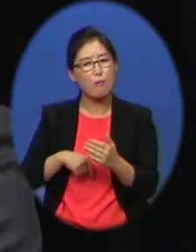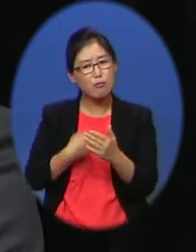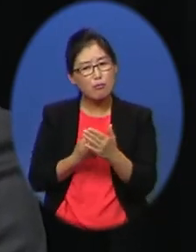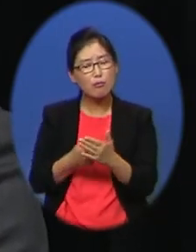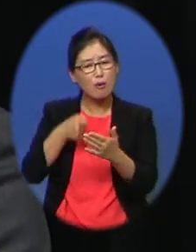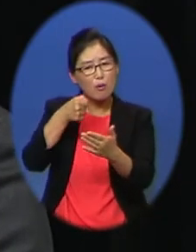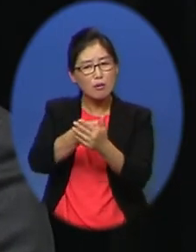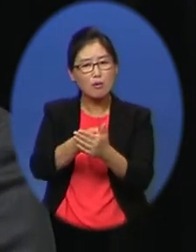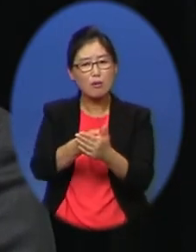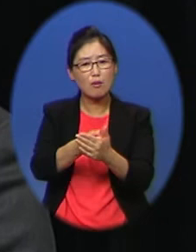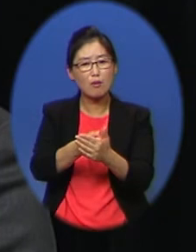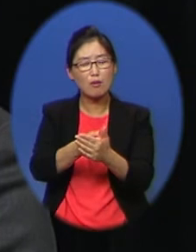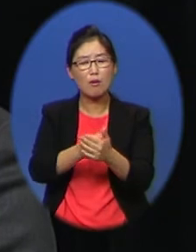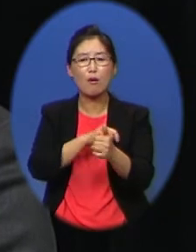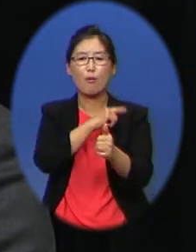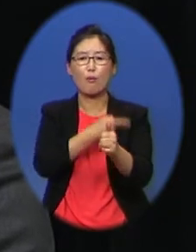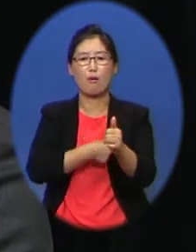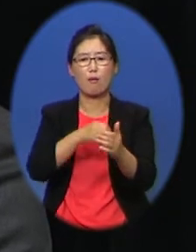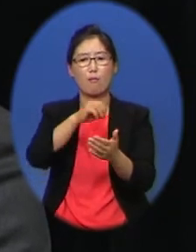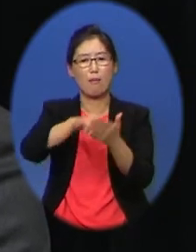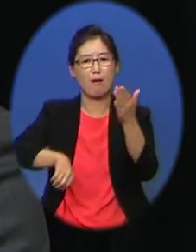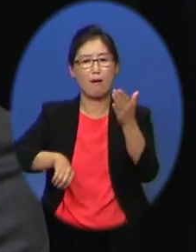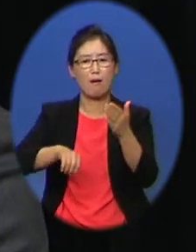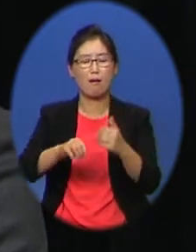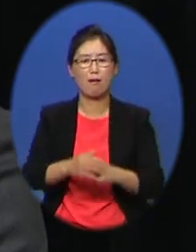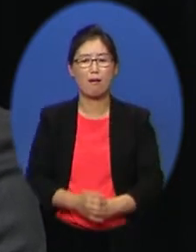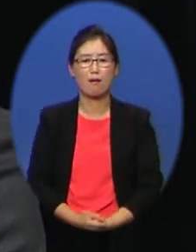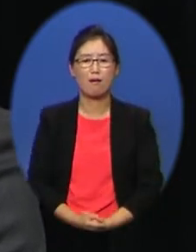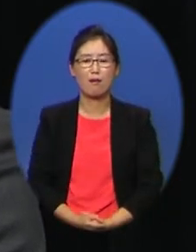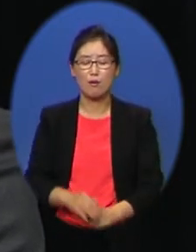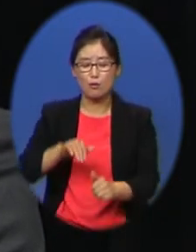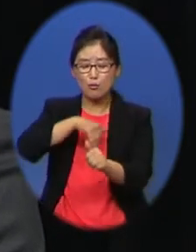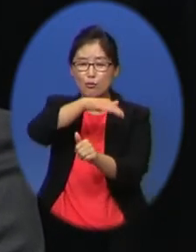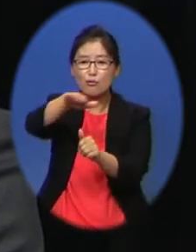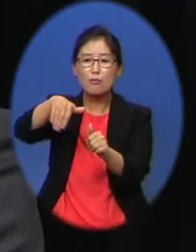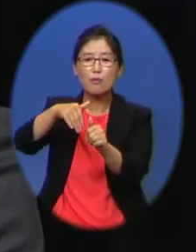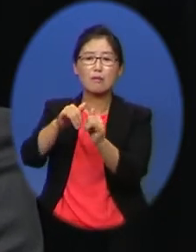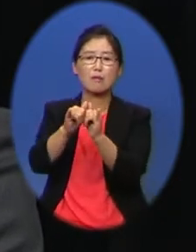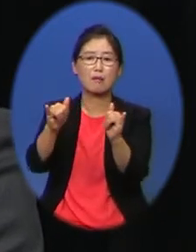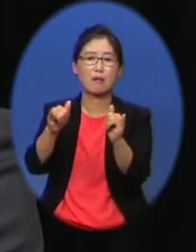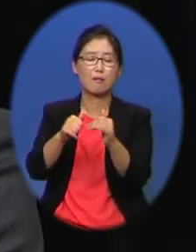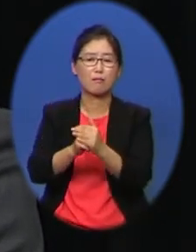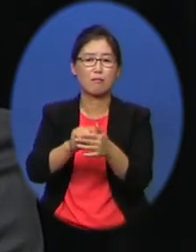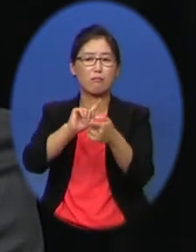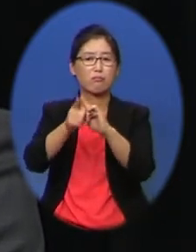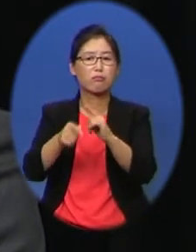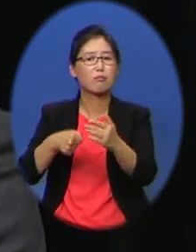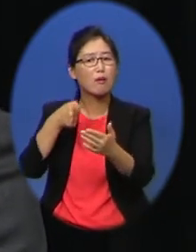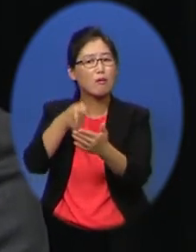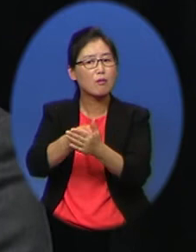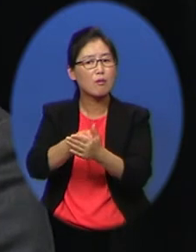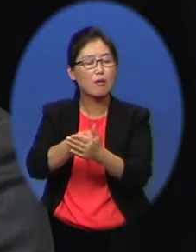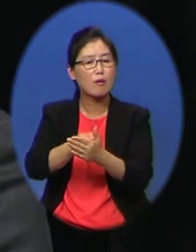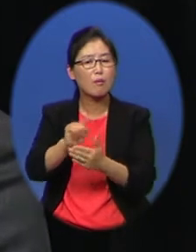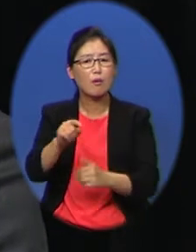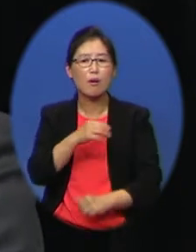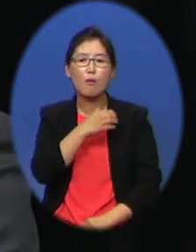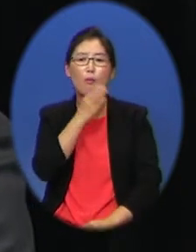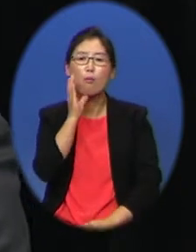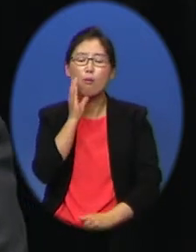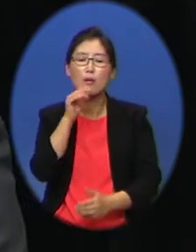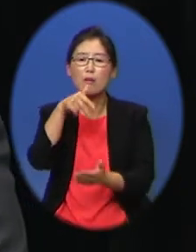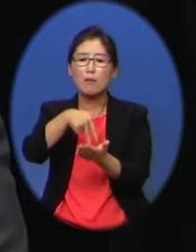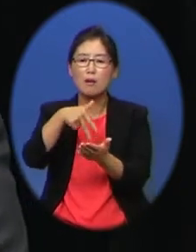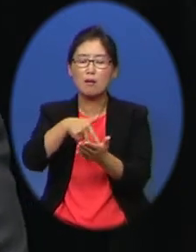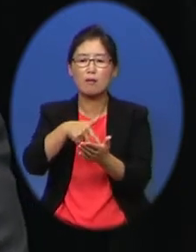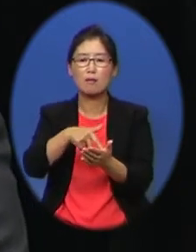대해서도 결정 권한을 박탈당하고 주위에 있는 자들이 대신 결정하게 하는 것은 고령자들의 인권 측면에서 매우 부적절한 것이라고